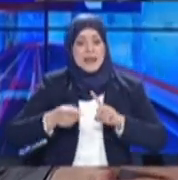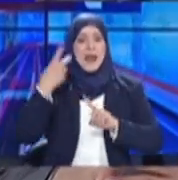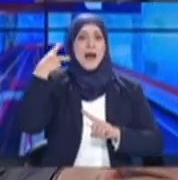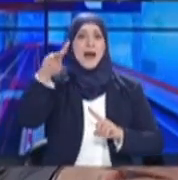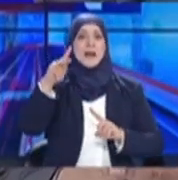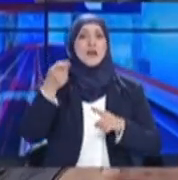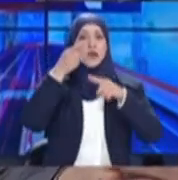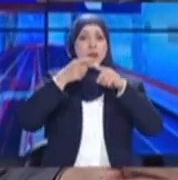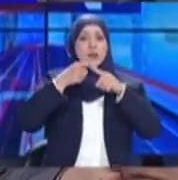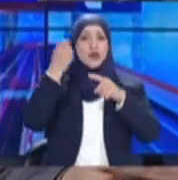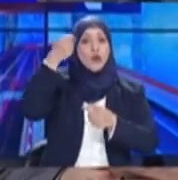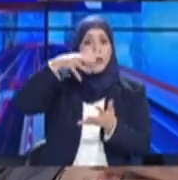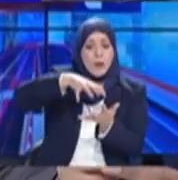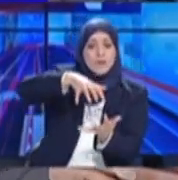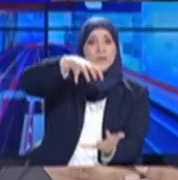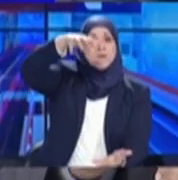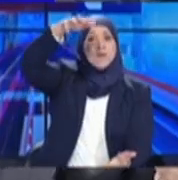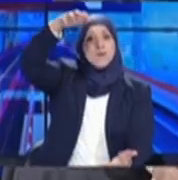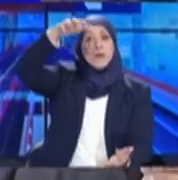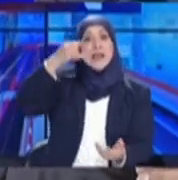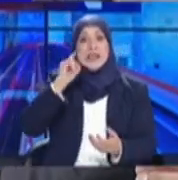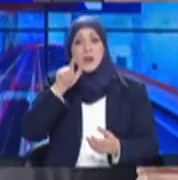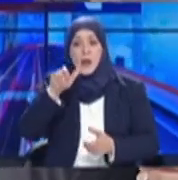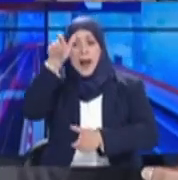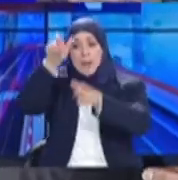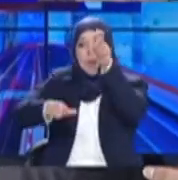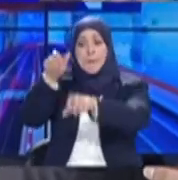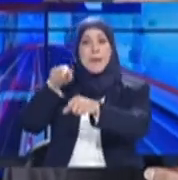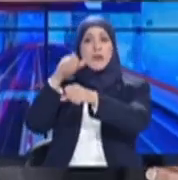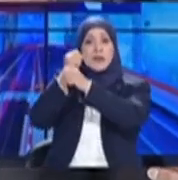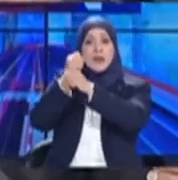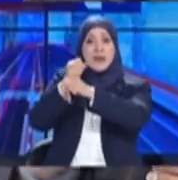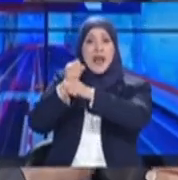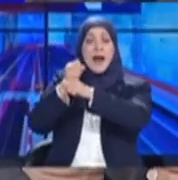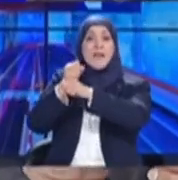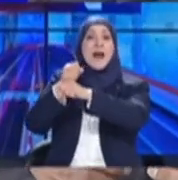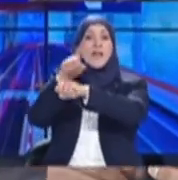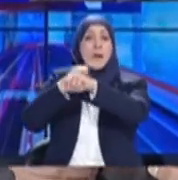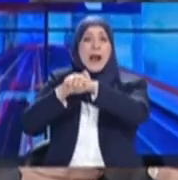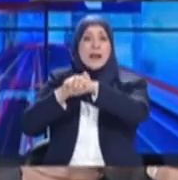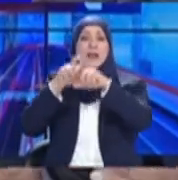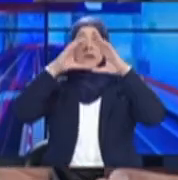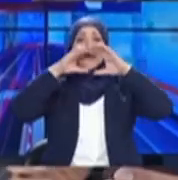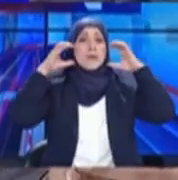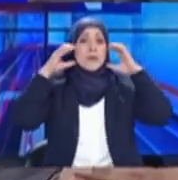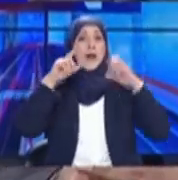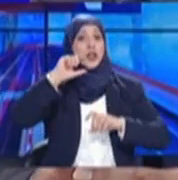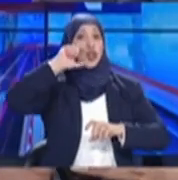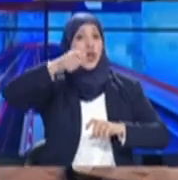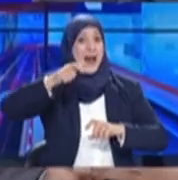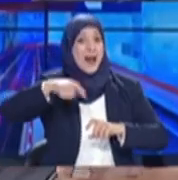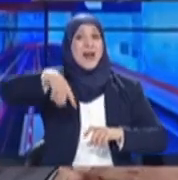وبكميات هائله خاصه اذا كان مشغولا خدام البلديه بقيت واحده يستعملها شهر كامل مش معقول